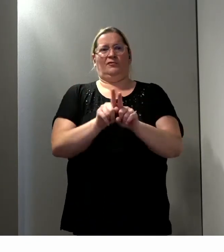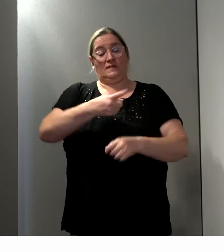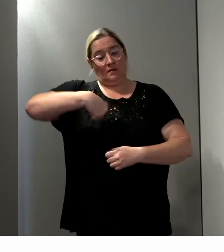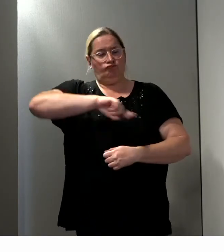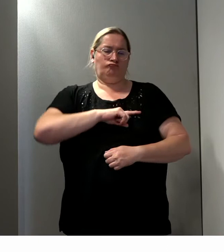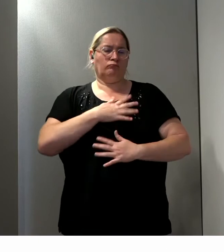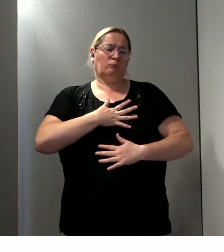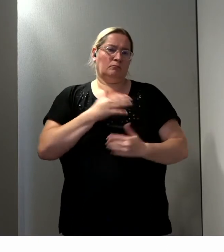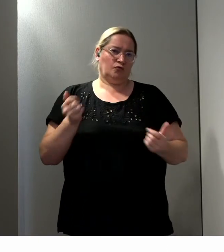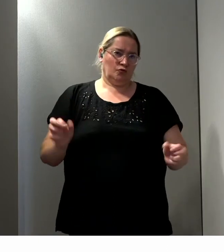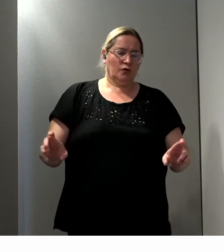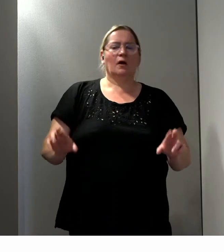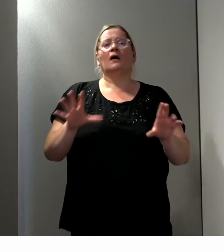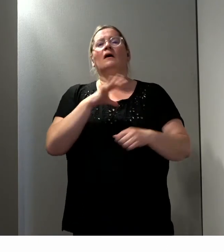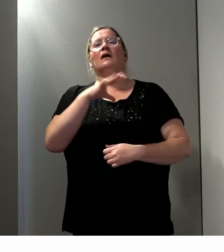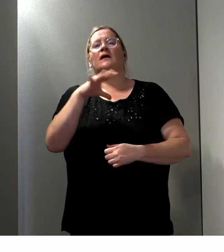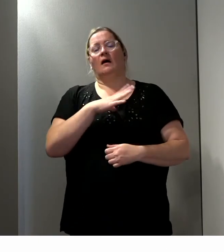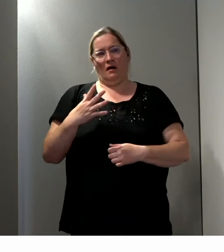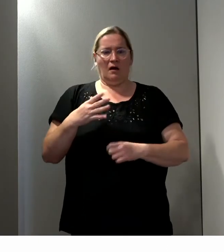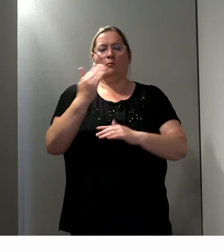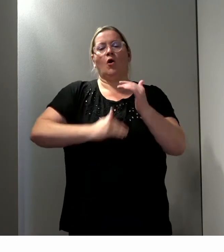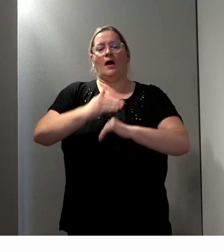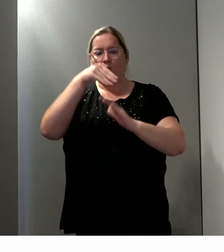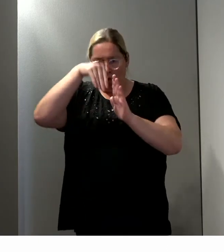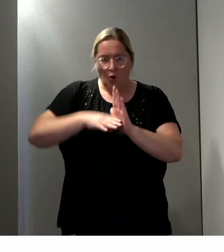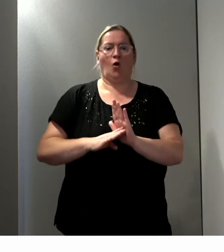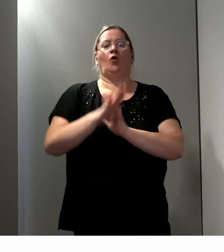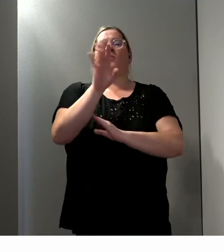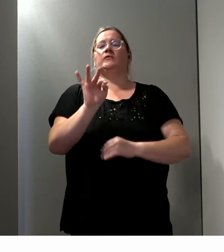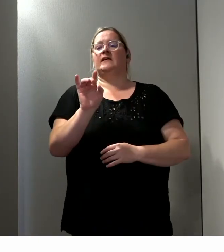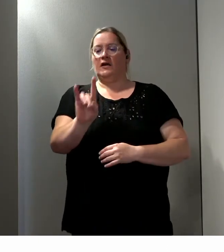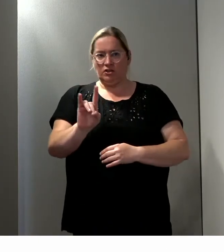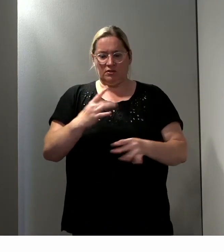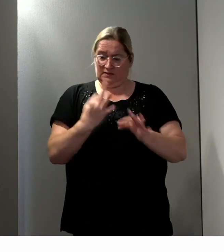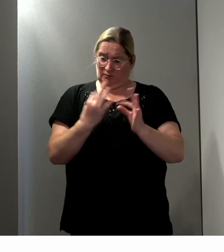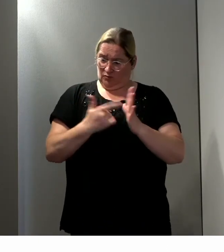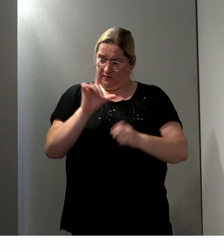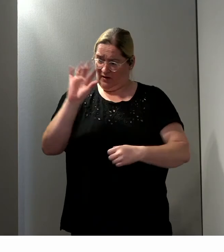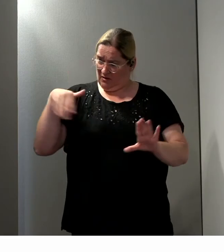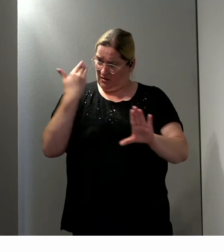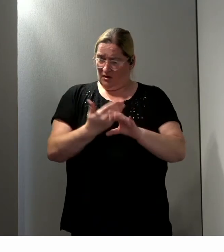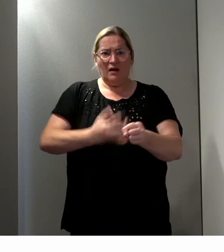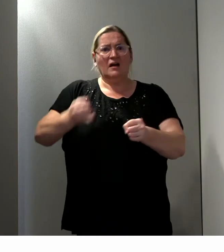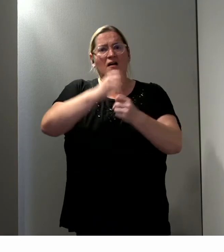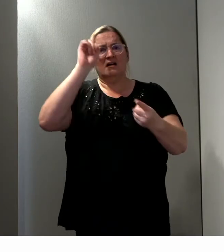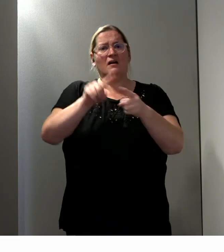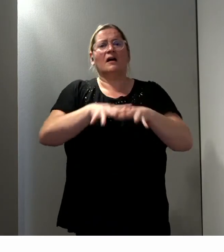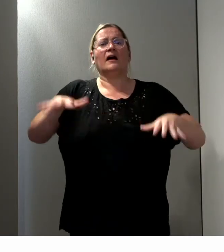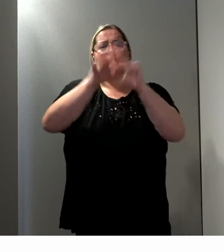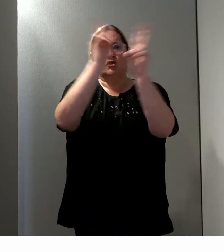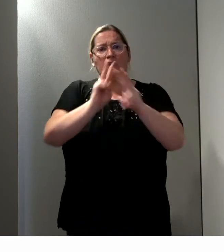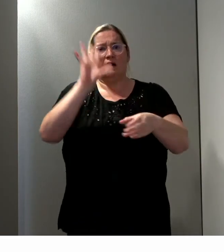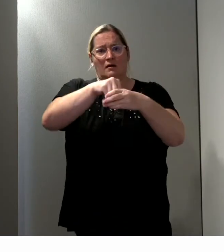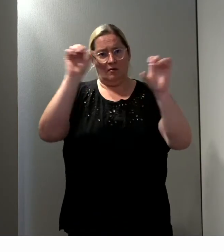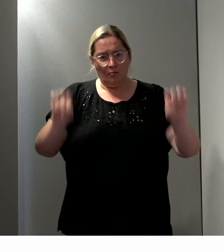justement de programmes comme le programme Rebond TIH que nous avons déployé depuis le mois de septembre 2020 qui donne l'occasion de travailler avec des réseaux